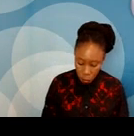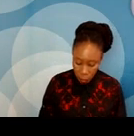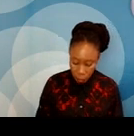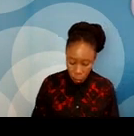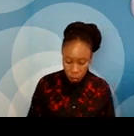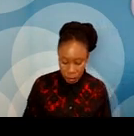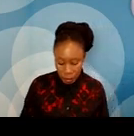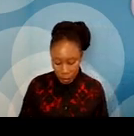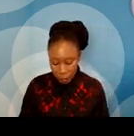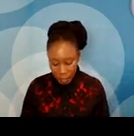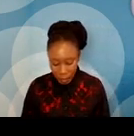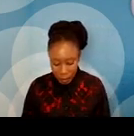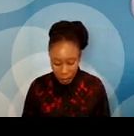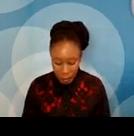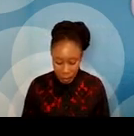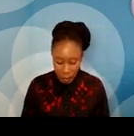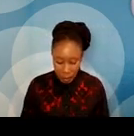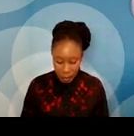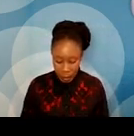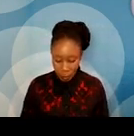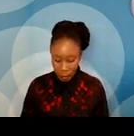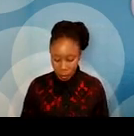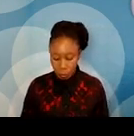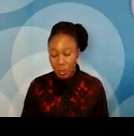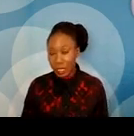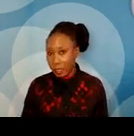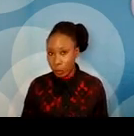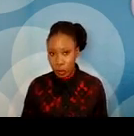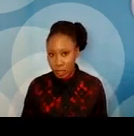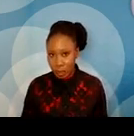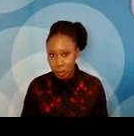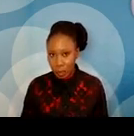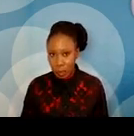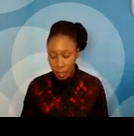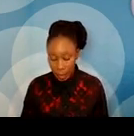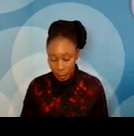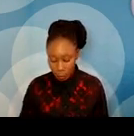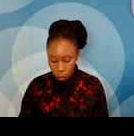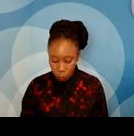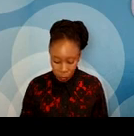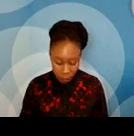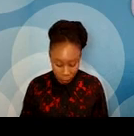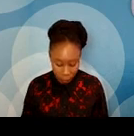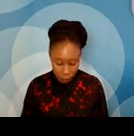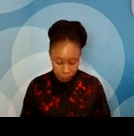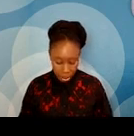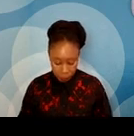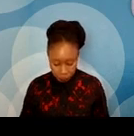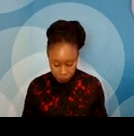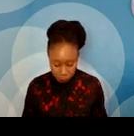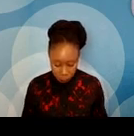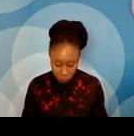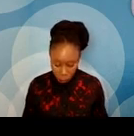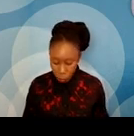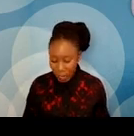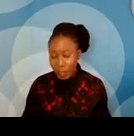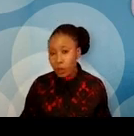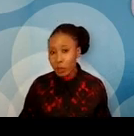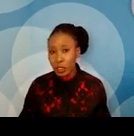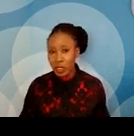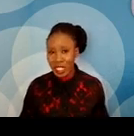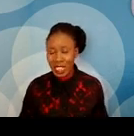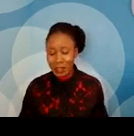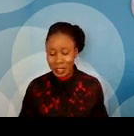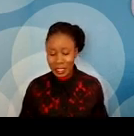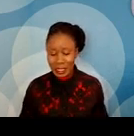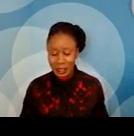Studier visar också att åldersdiskrimineringen i samband med rekrytering är omfattande. Och det här